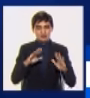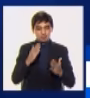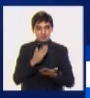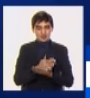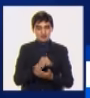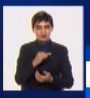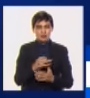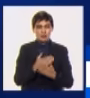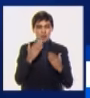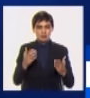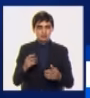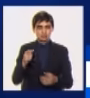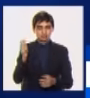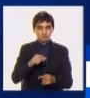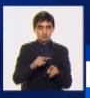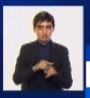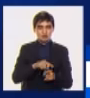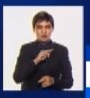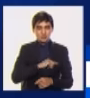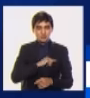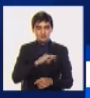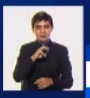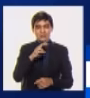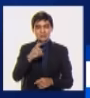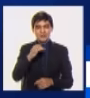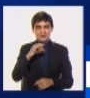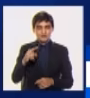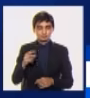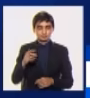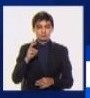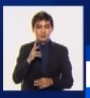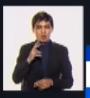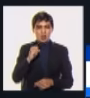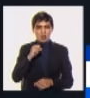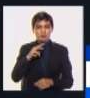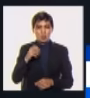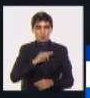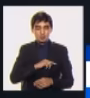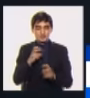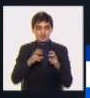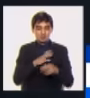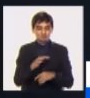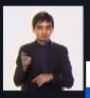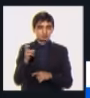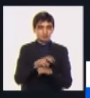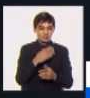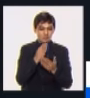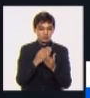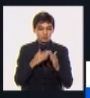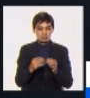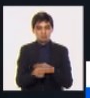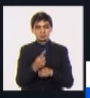заводные это сотрудники i think chevrolet которые вахтовики возвращаются к себе домой но врачи заявляют что